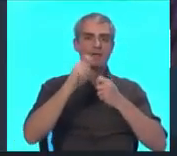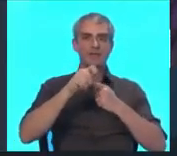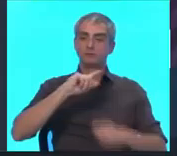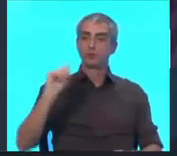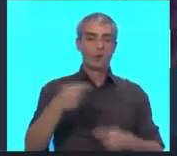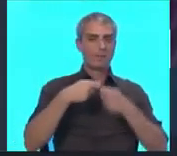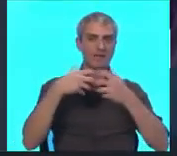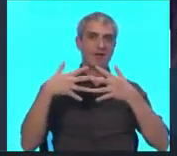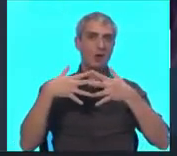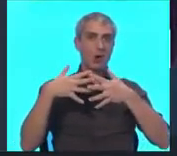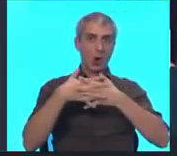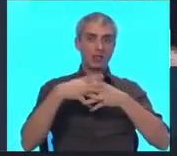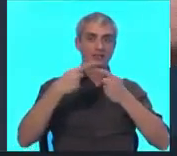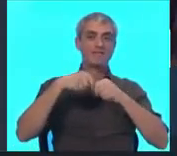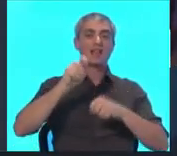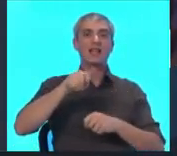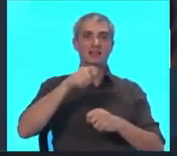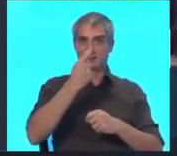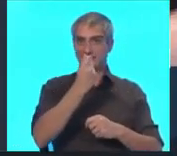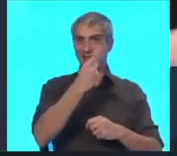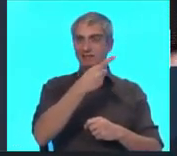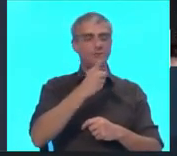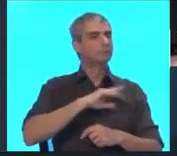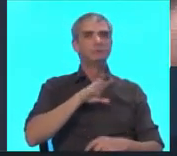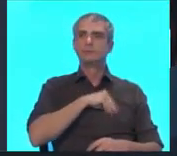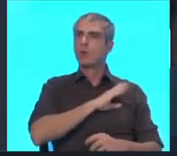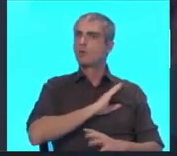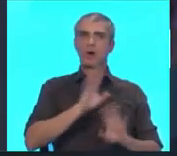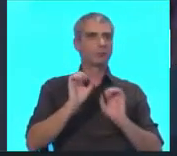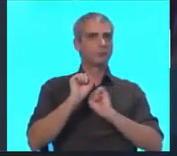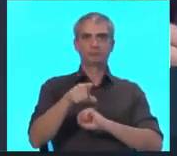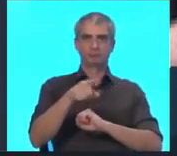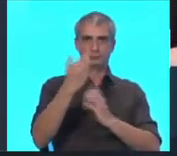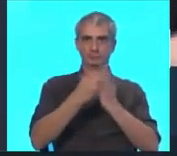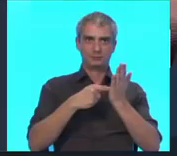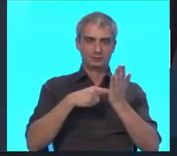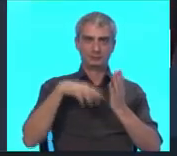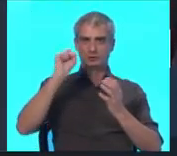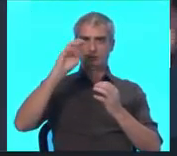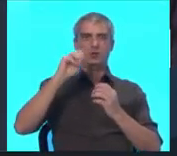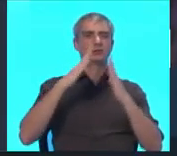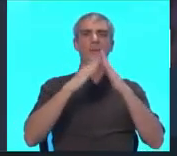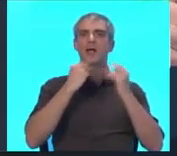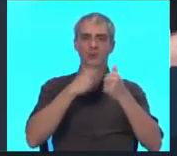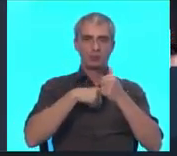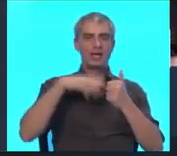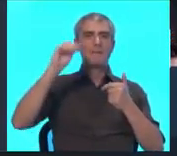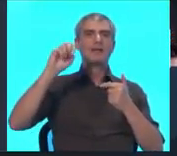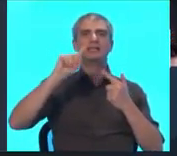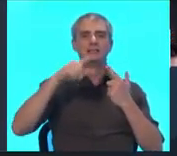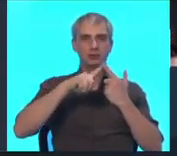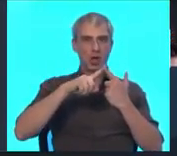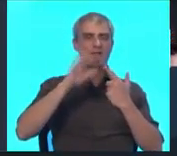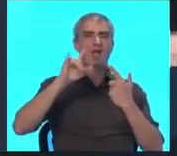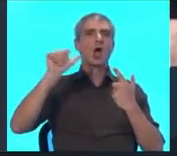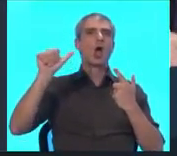קואליציה בוועדת כספים, מתכוונים לא לאשר קו עם המסמך הזה. מדובר בסמוטריץ' מהבית היהודי, מיקי זוהר, אורן חזן מהליכוד, וגם